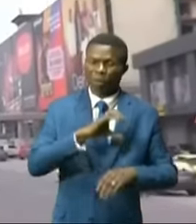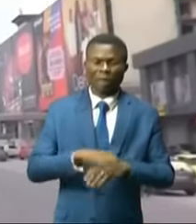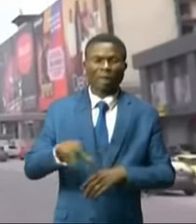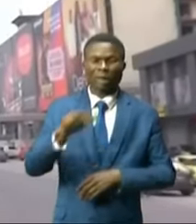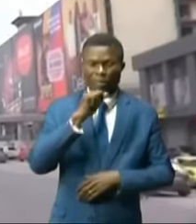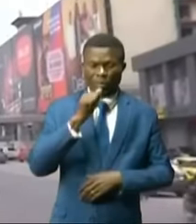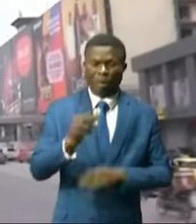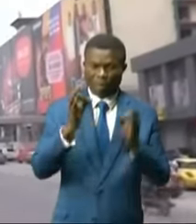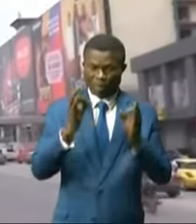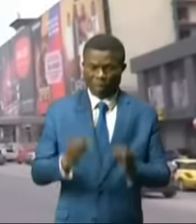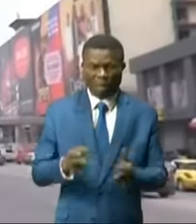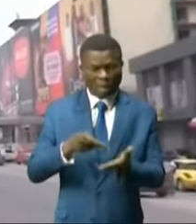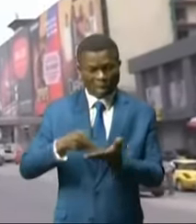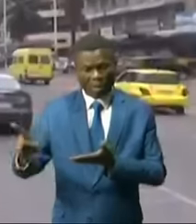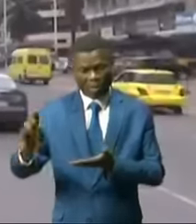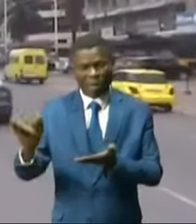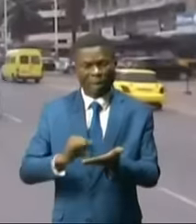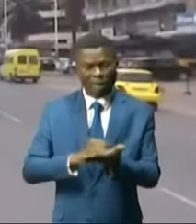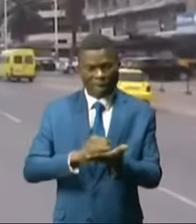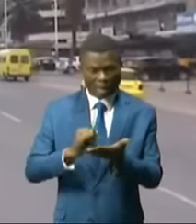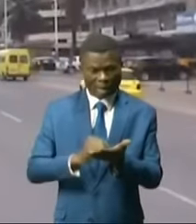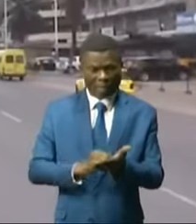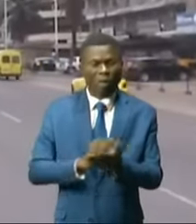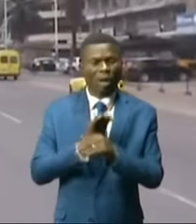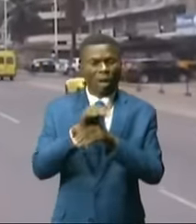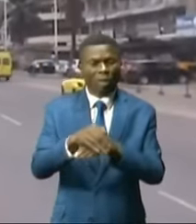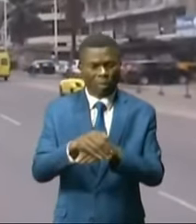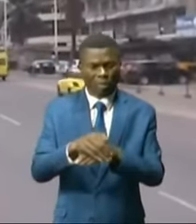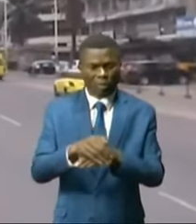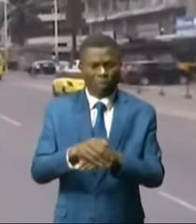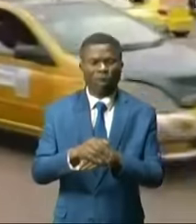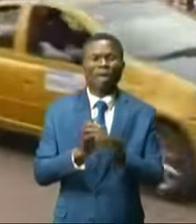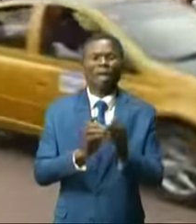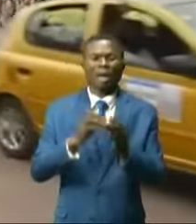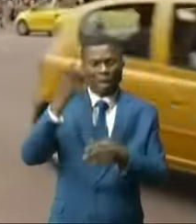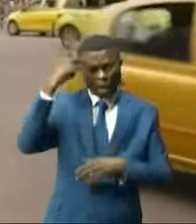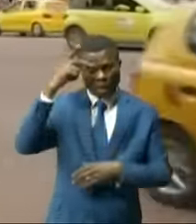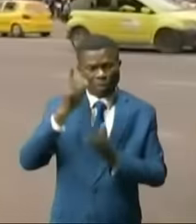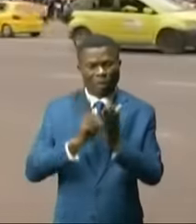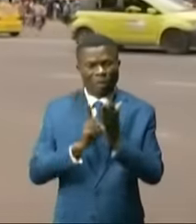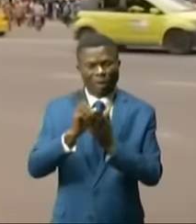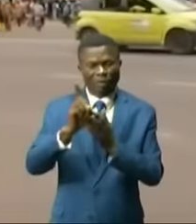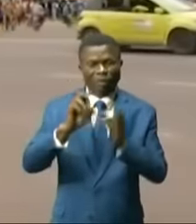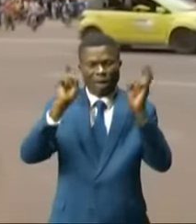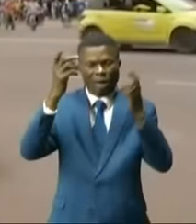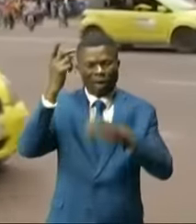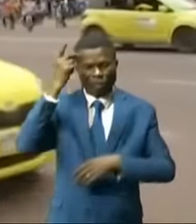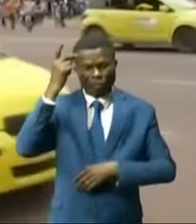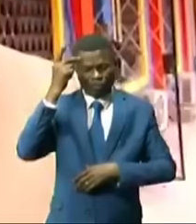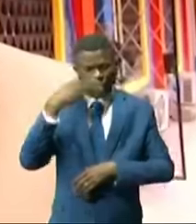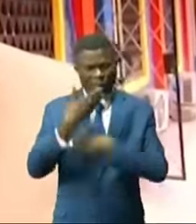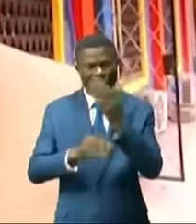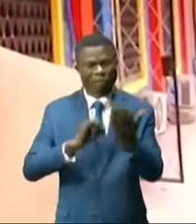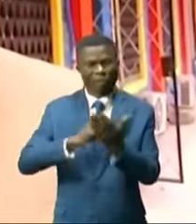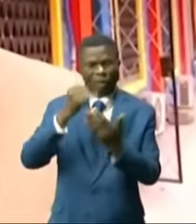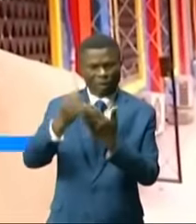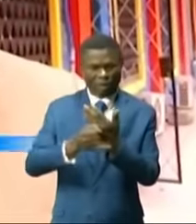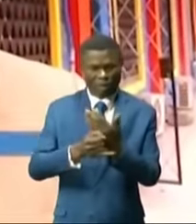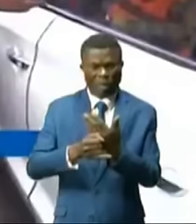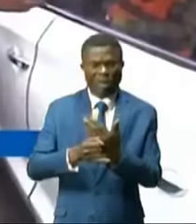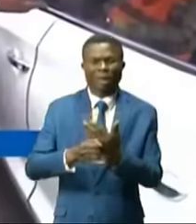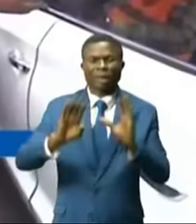de droit. Car payer son impôt, c'est contribuer aux efforts et à la politique de la ville de Kinshasa de réaliser le projet